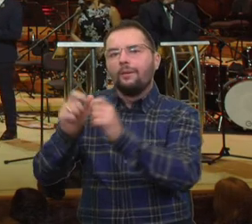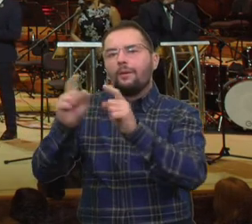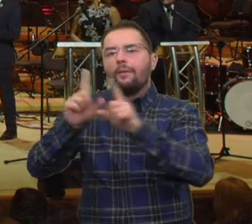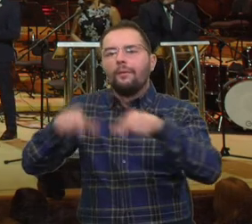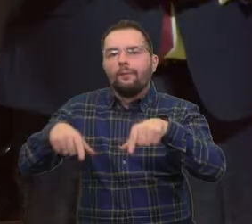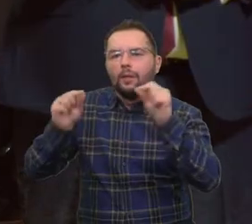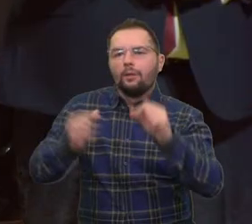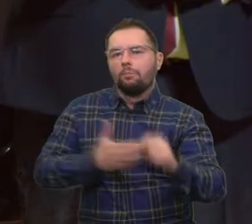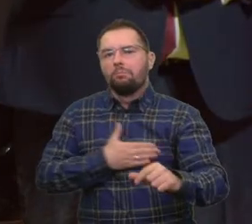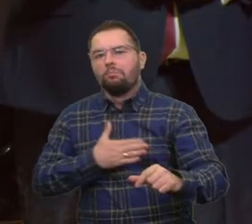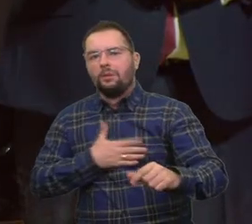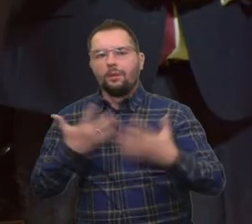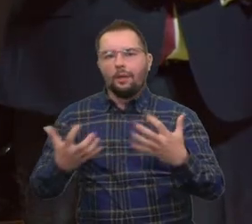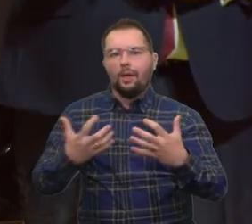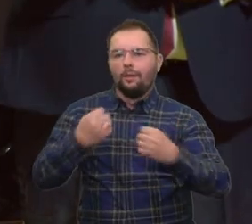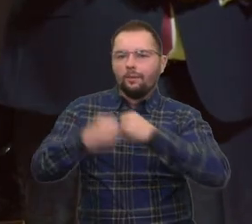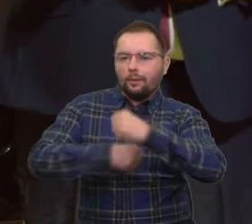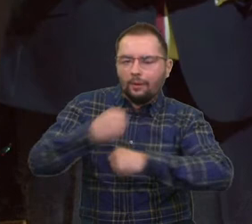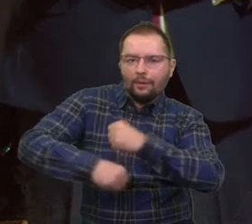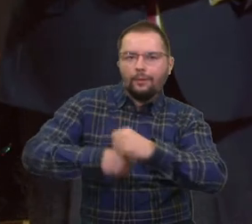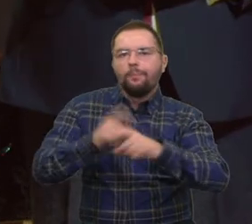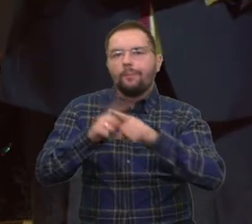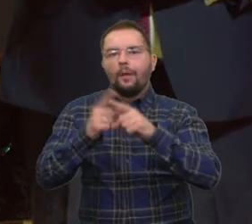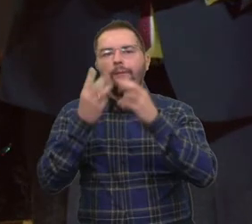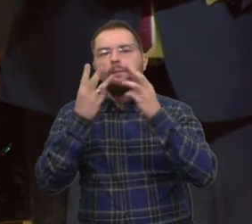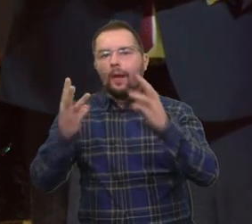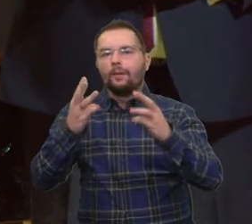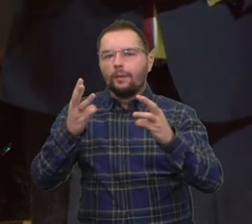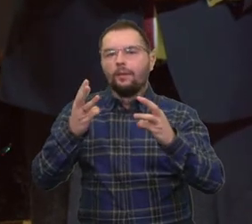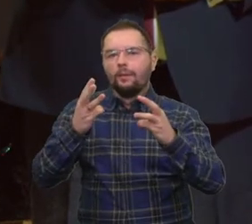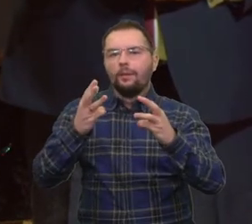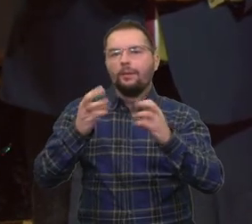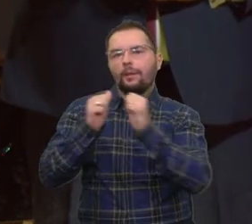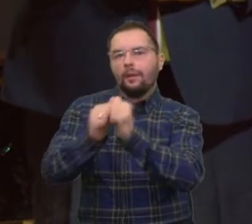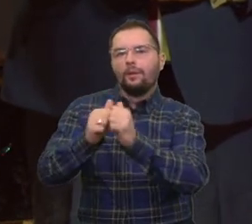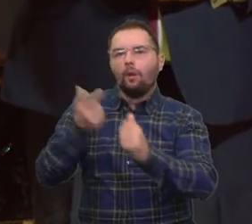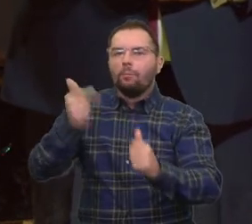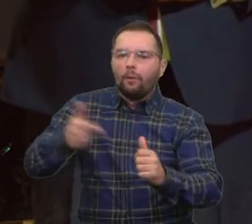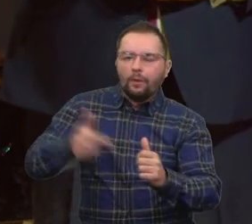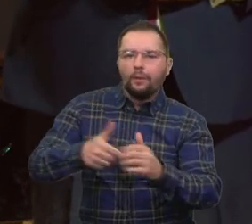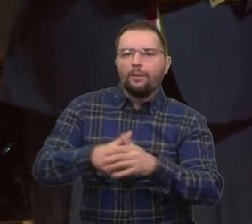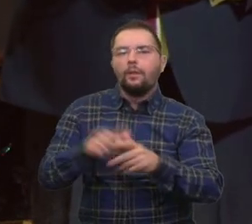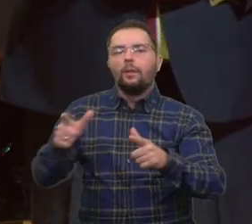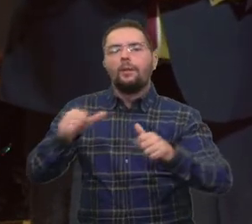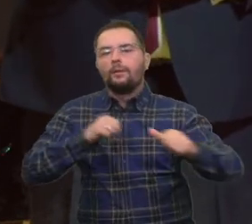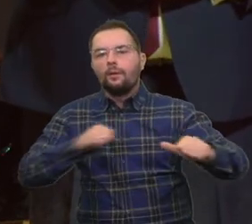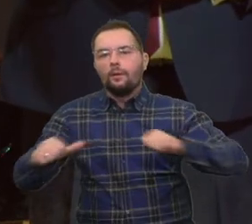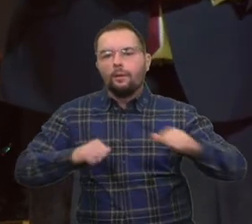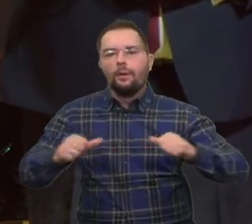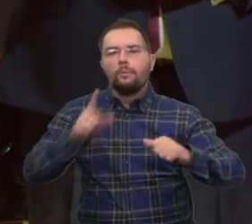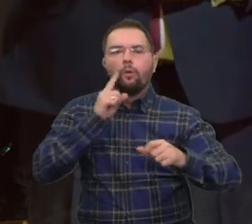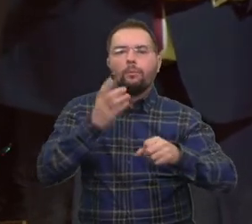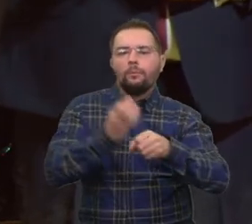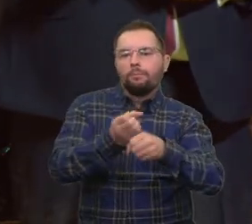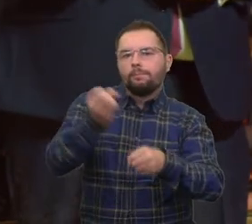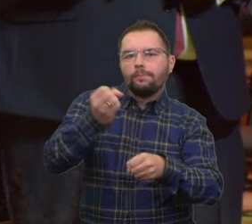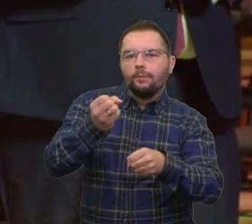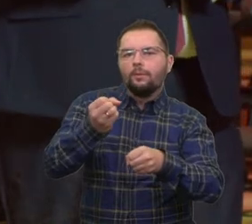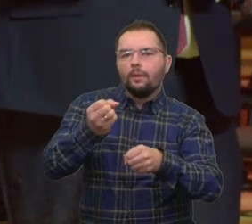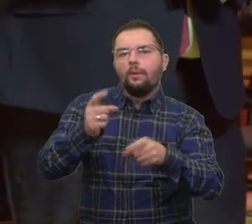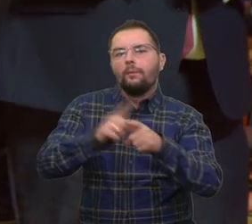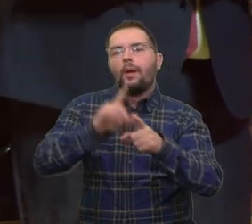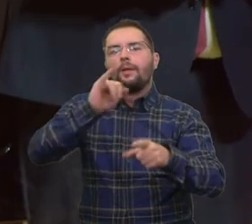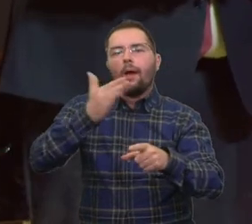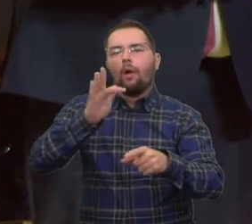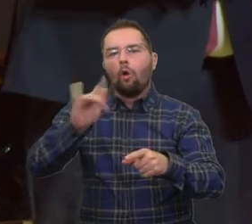wyboru piastowali pełne funkcje, ale ja tu na tym filmiku powiedziałem, że ten samorząd to taka sztafeta, właśnie zaczęło się od